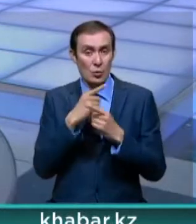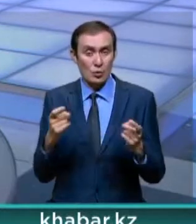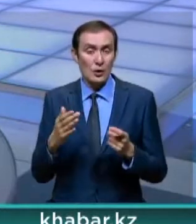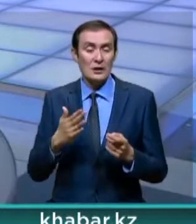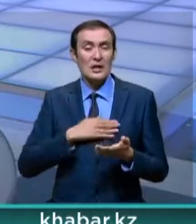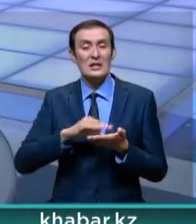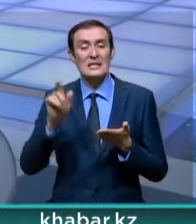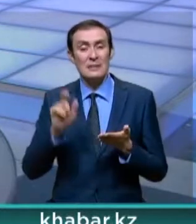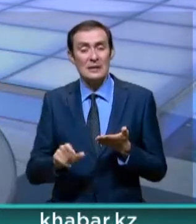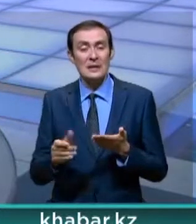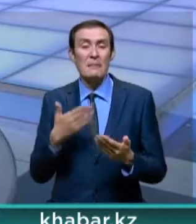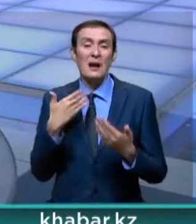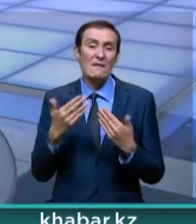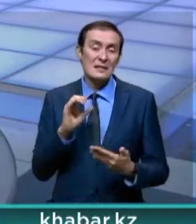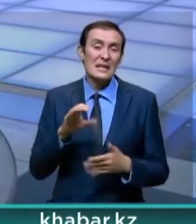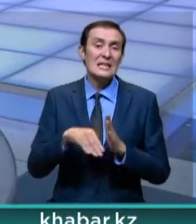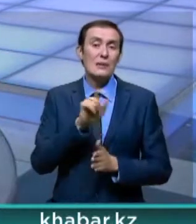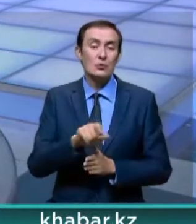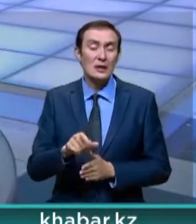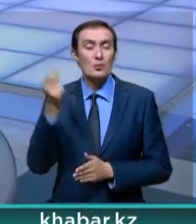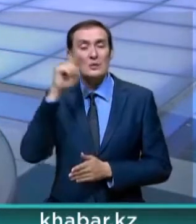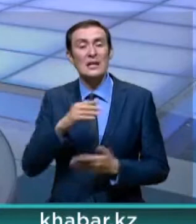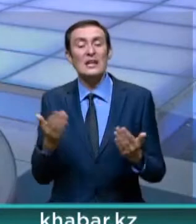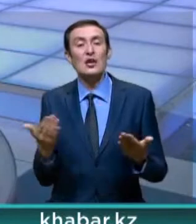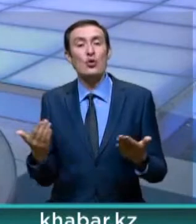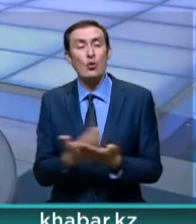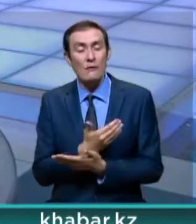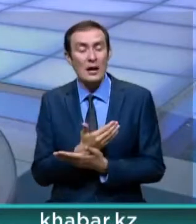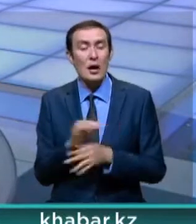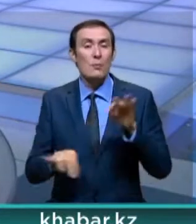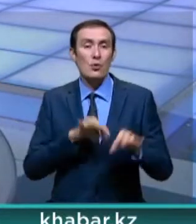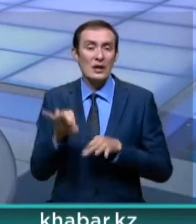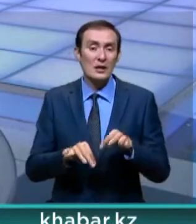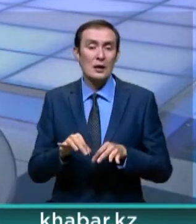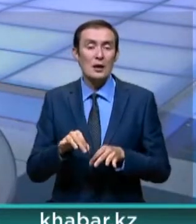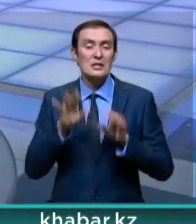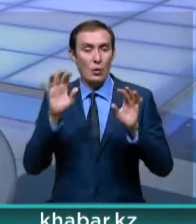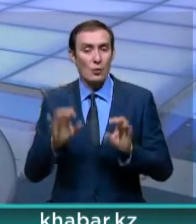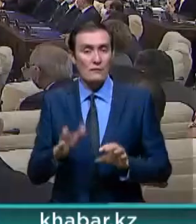Амантаева пообщалась с депутатами и выяснила, какие новые проекты законов стоит ждать.